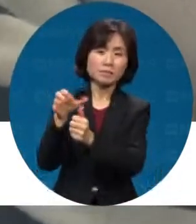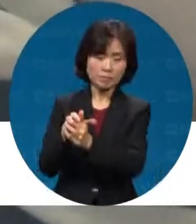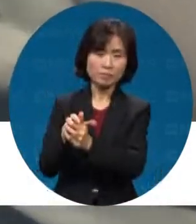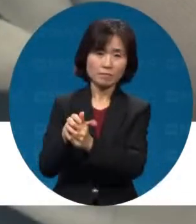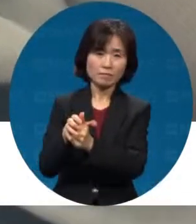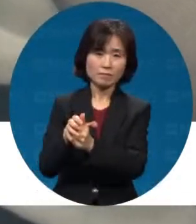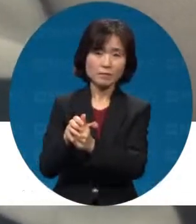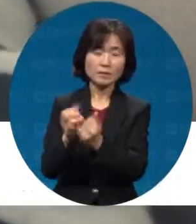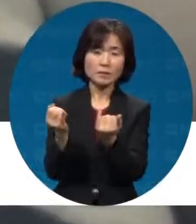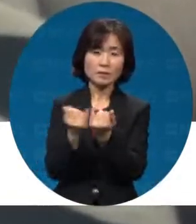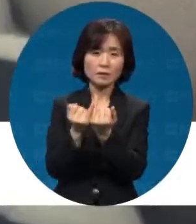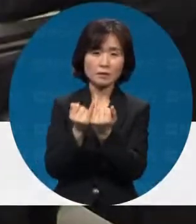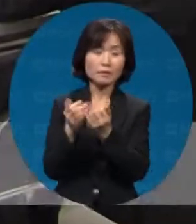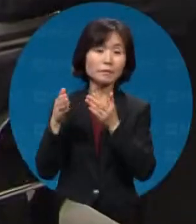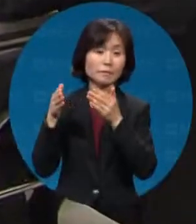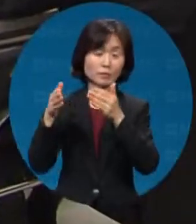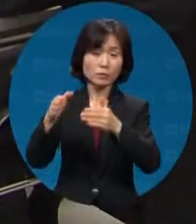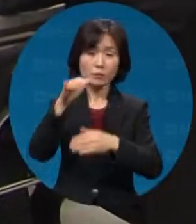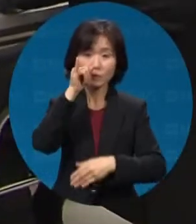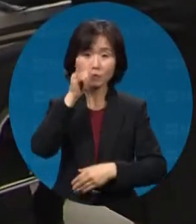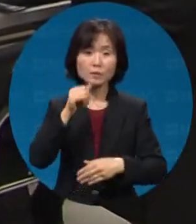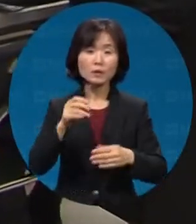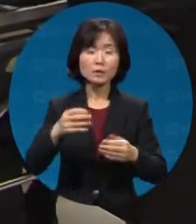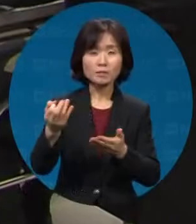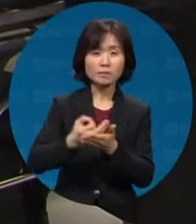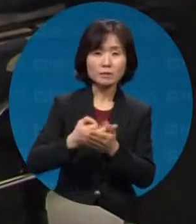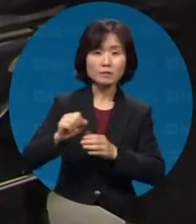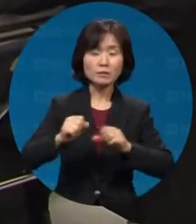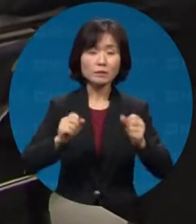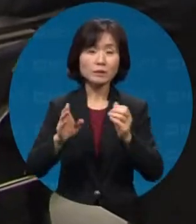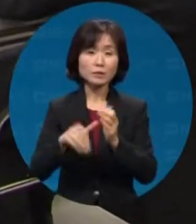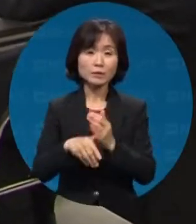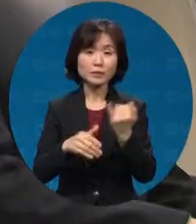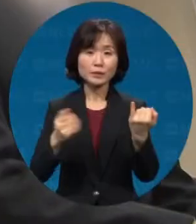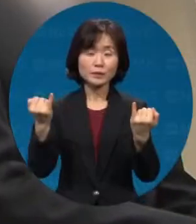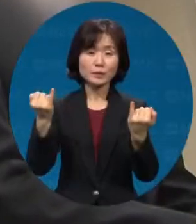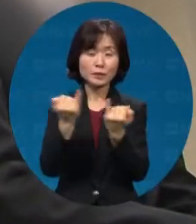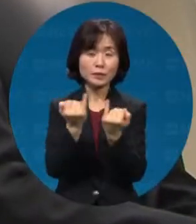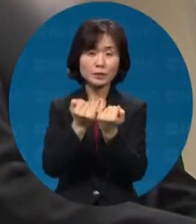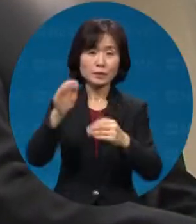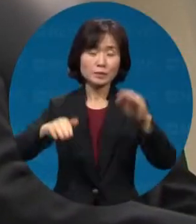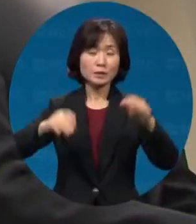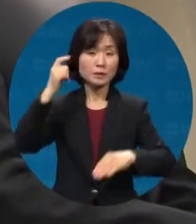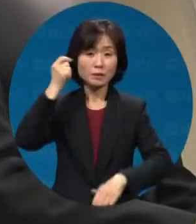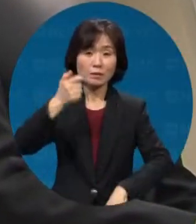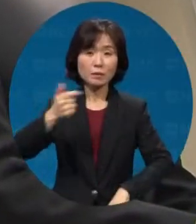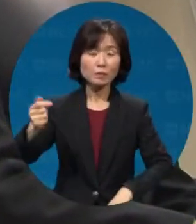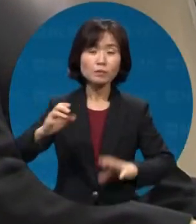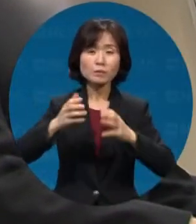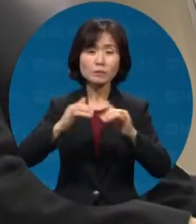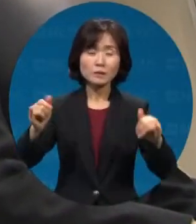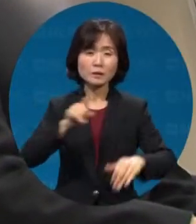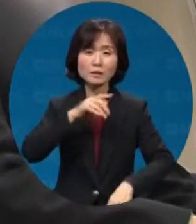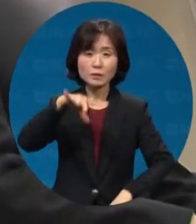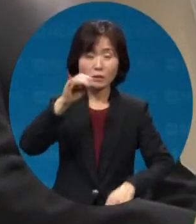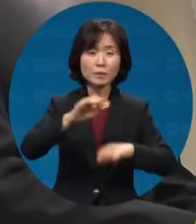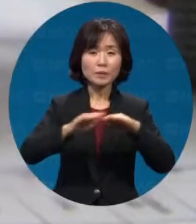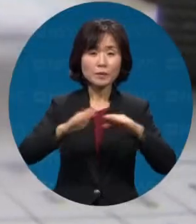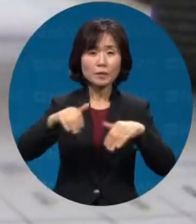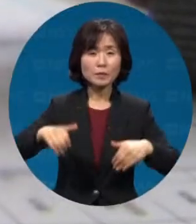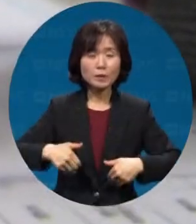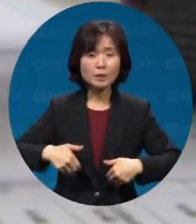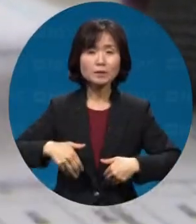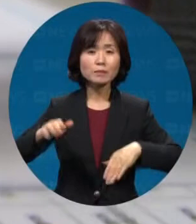집중된 모습을 보였습니다 경제활동 에서도 여성 차별 이 시기 컸는데 국민들의 가장 먼저 해결해야 할 성